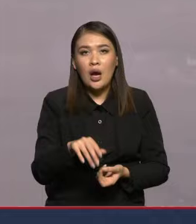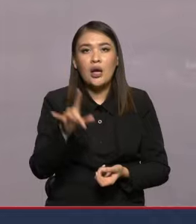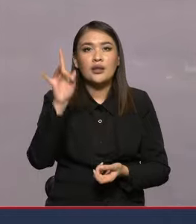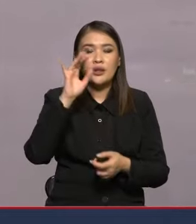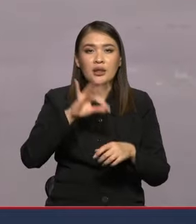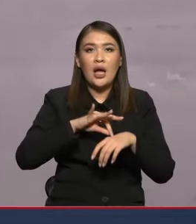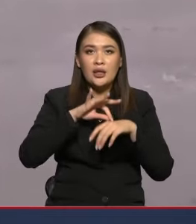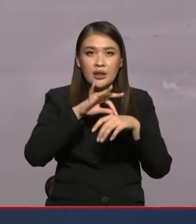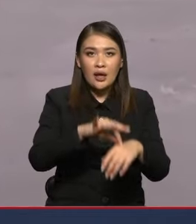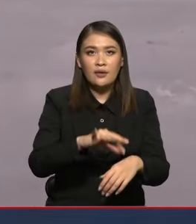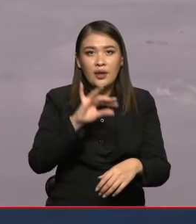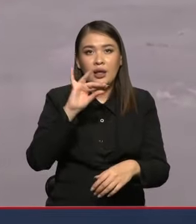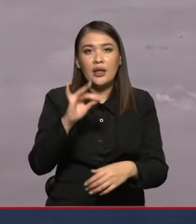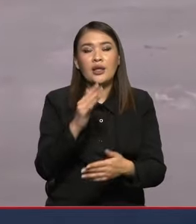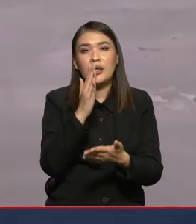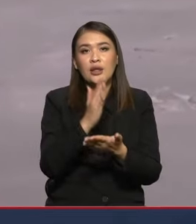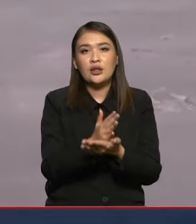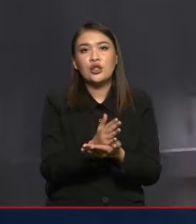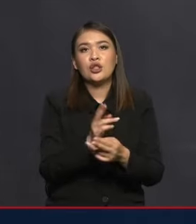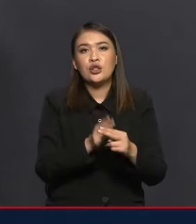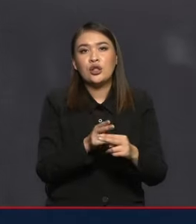доставки и наличия железнодорожных